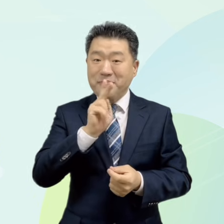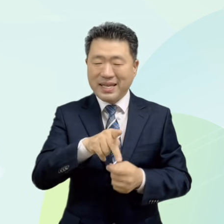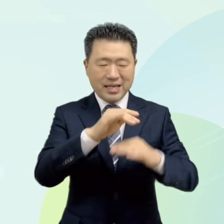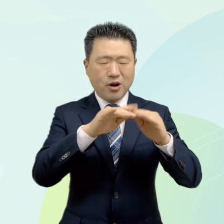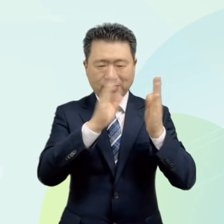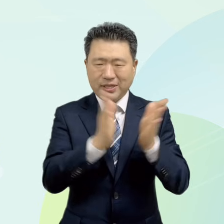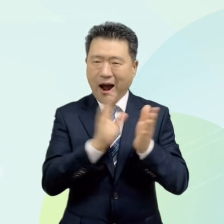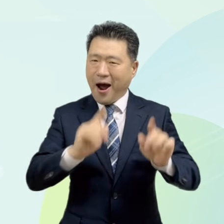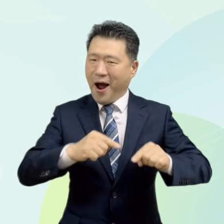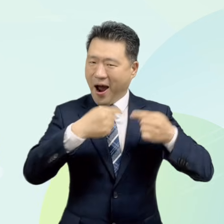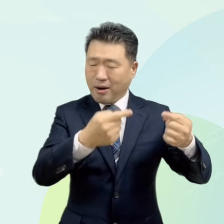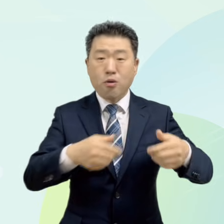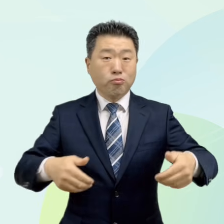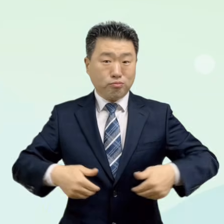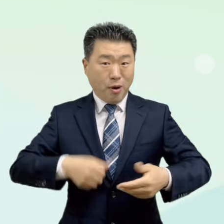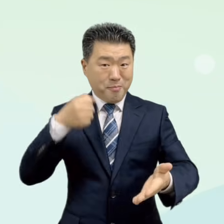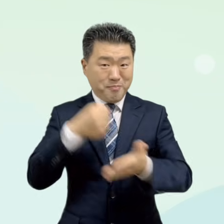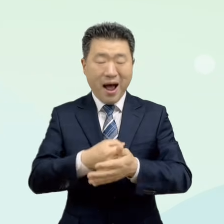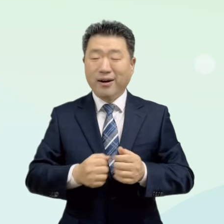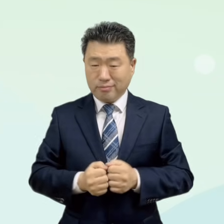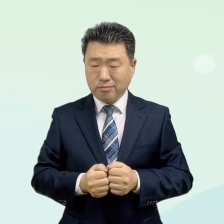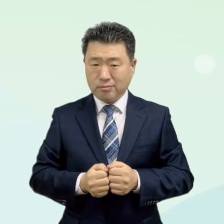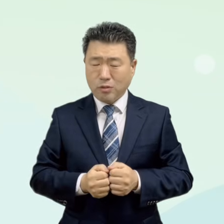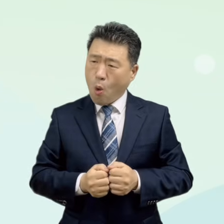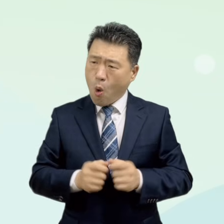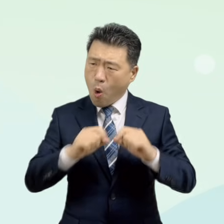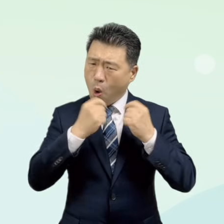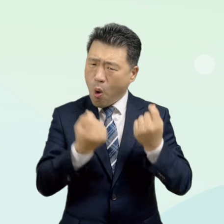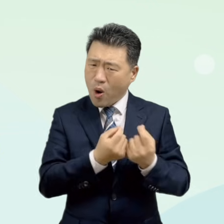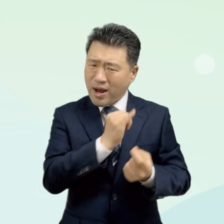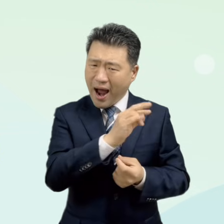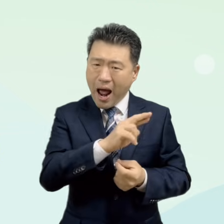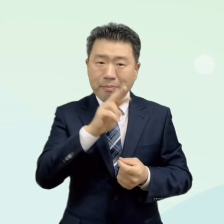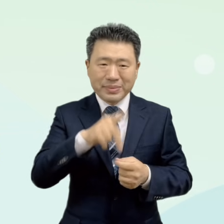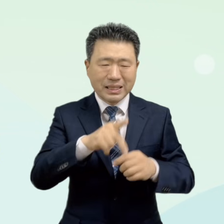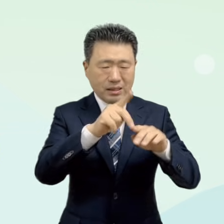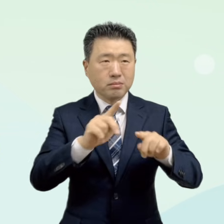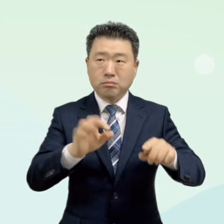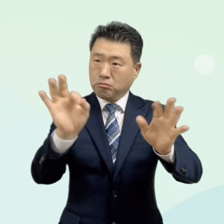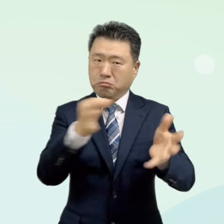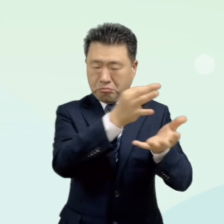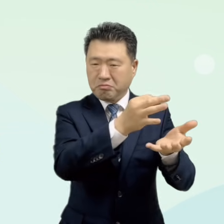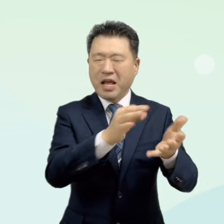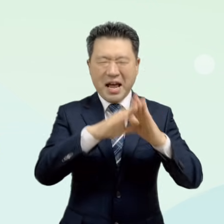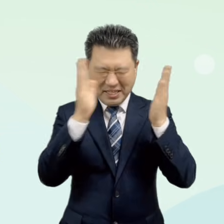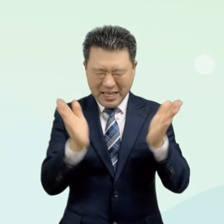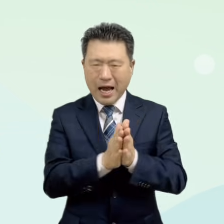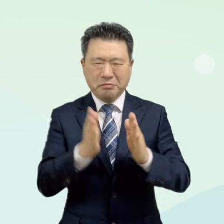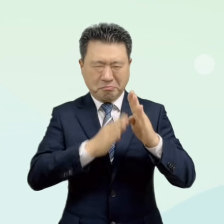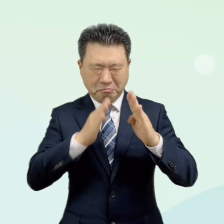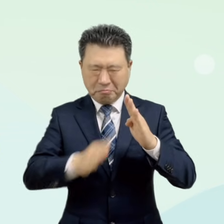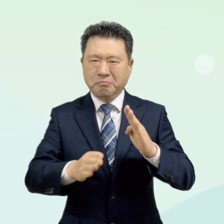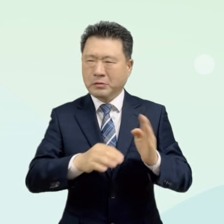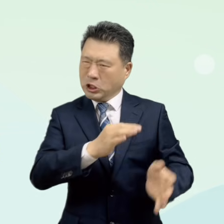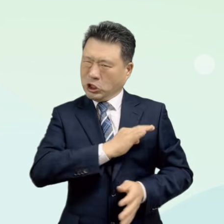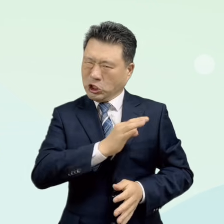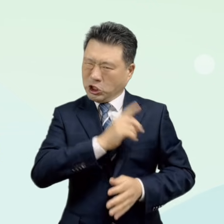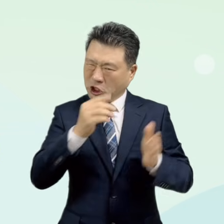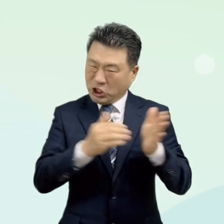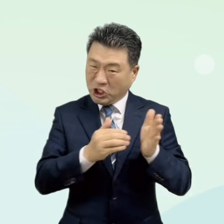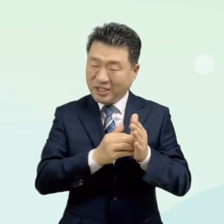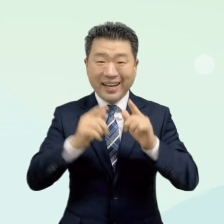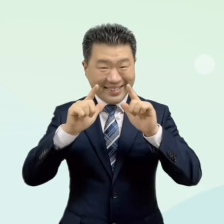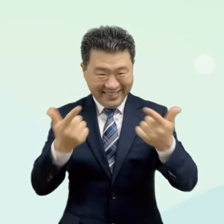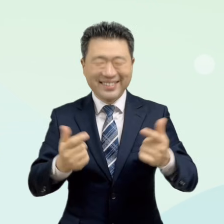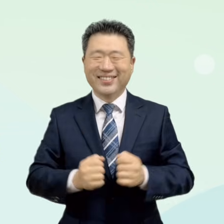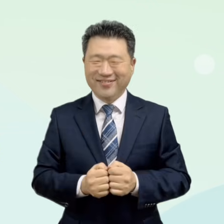이전을 도입하게 되었습니다. 개인 IRP로 퇴직금을 받았다고 해서 퇴직금을 꼭 연금으로만 받아야 하는